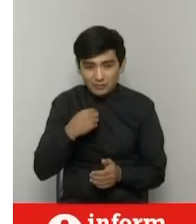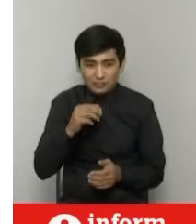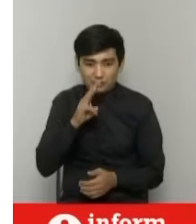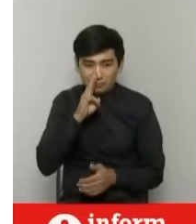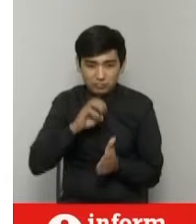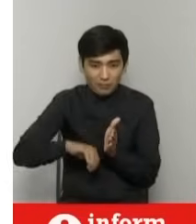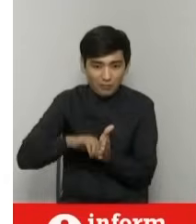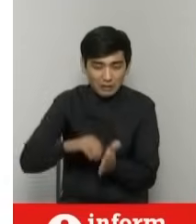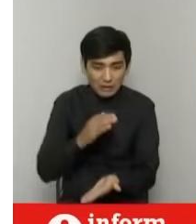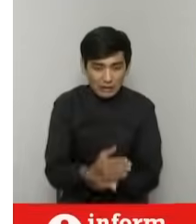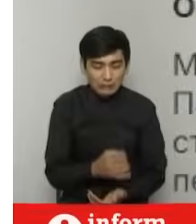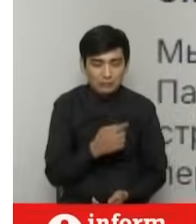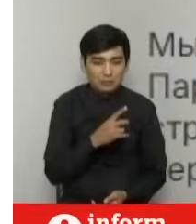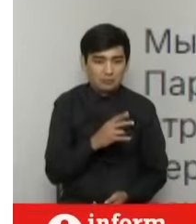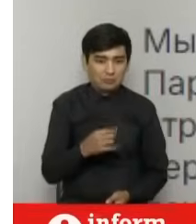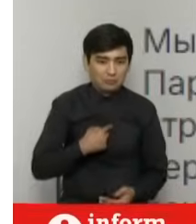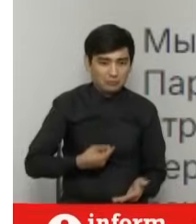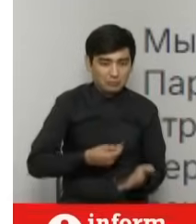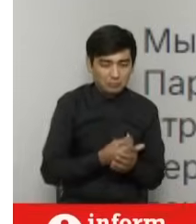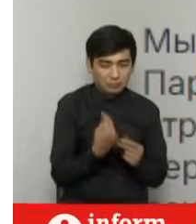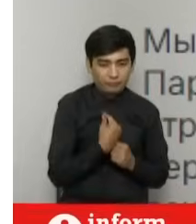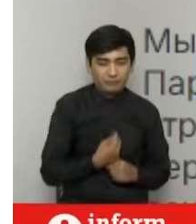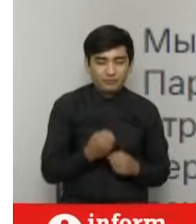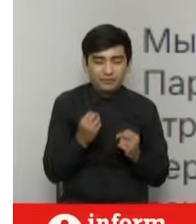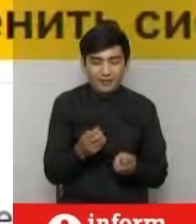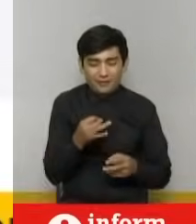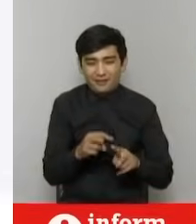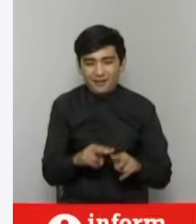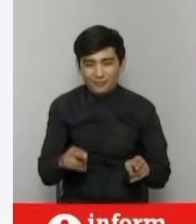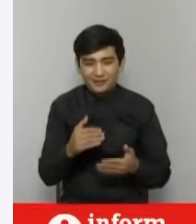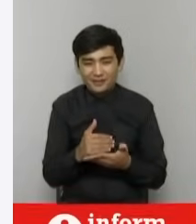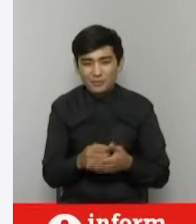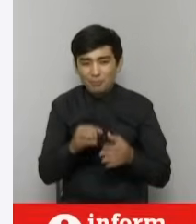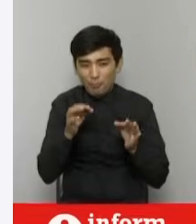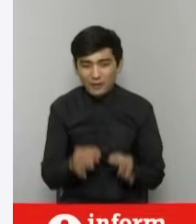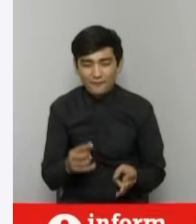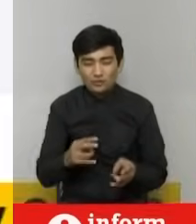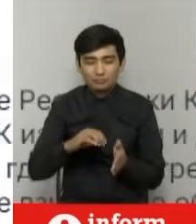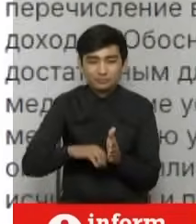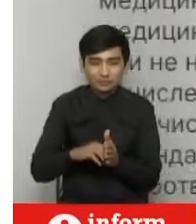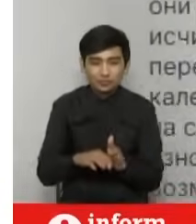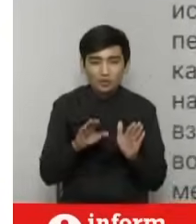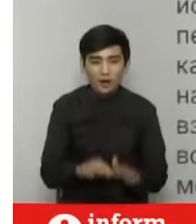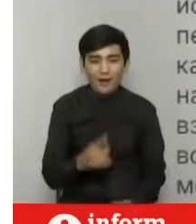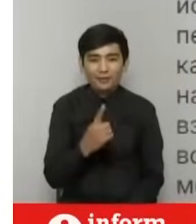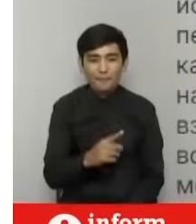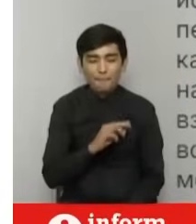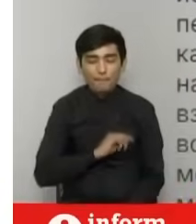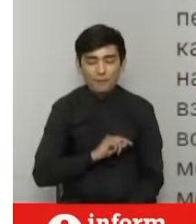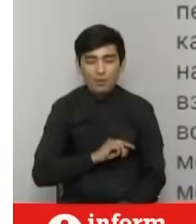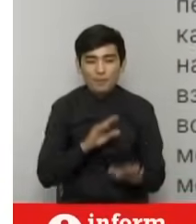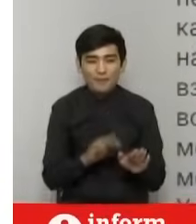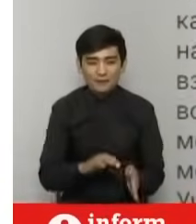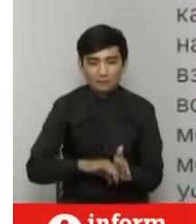В итоге появилась петиция, авторы которой предлагают ввести накопительную систему и делать отчисления только с одного места работы. А